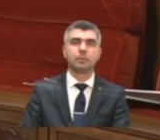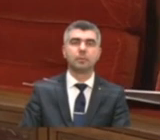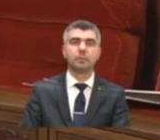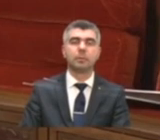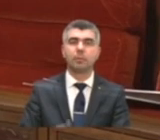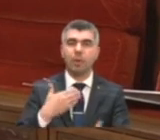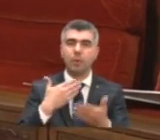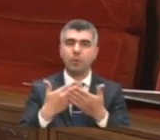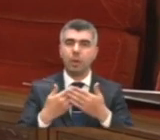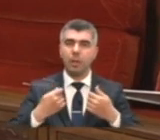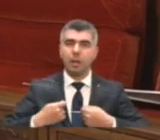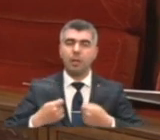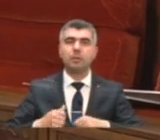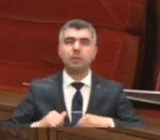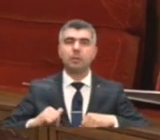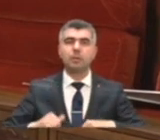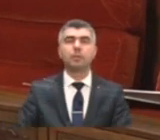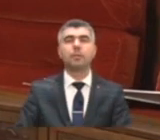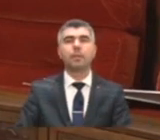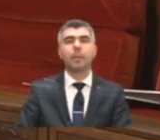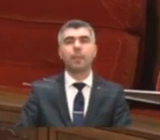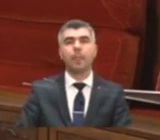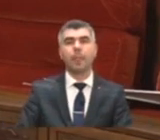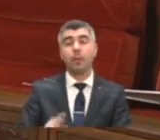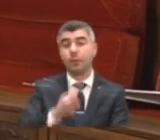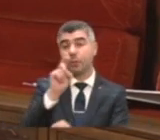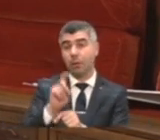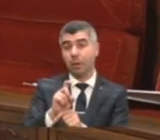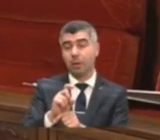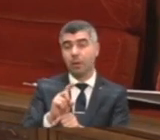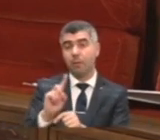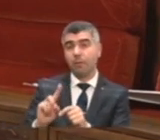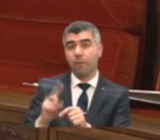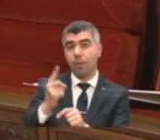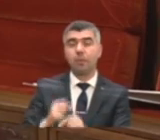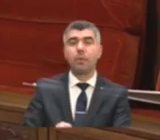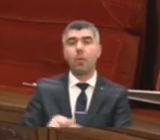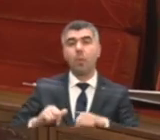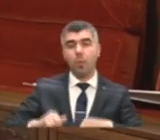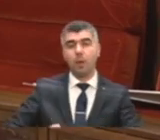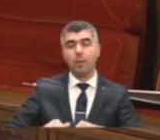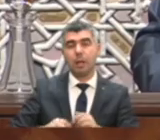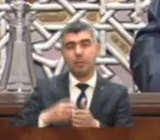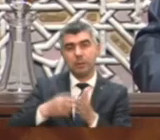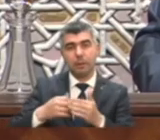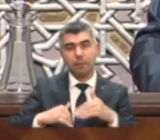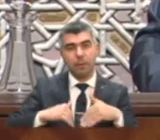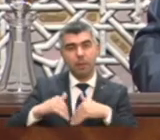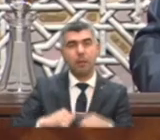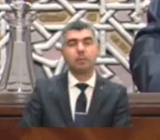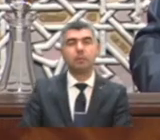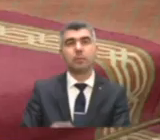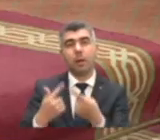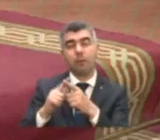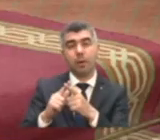شكرا سيد الرئيس، شكرا سيد النائب على طرح هذا السؤال. في البدايه بغيت نشير ان وزاره النقل واللوجستيك تولي اهتمام